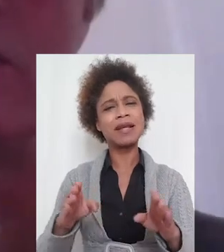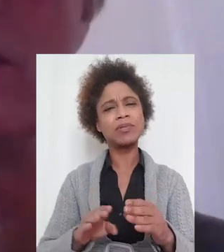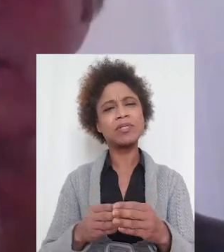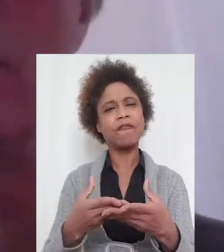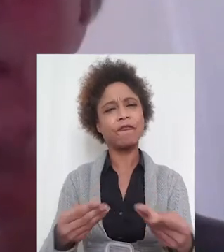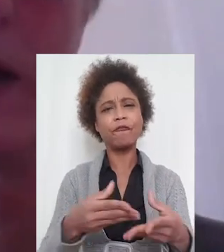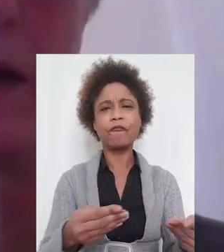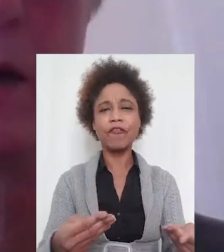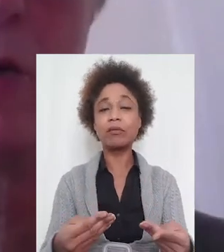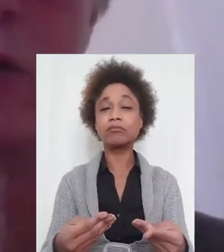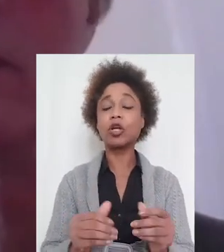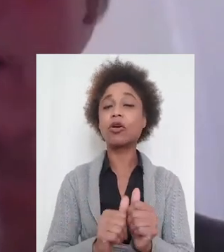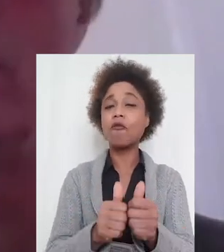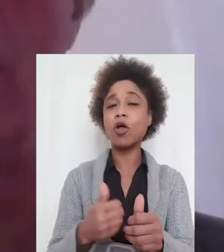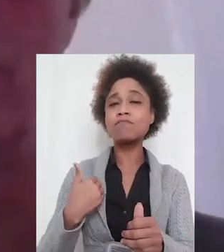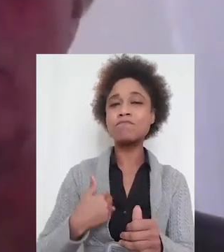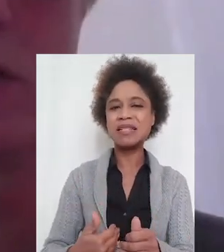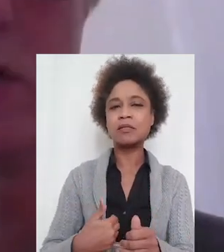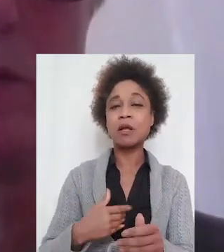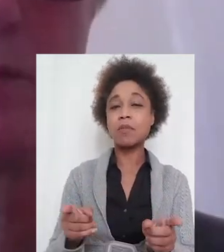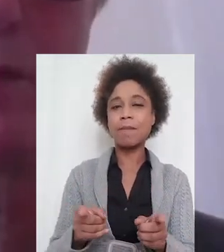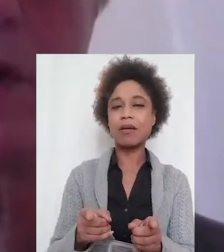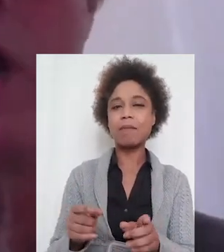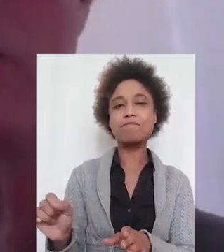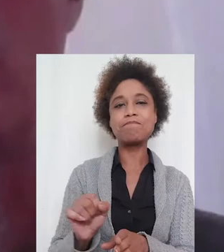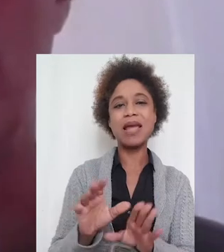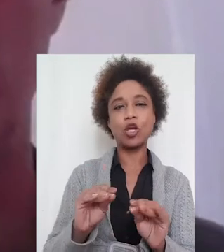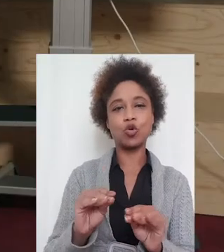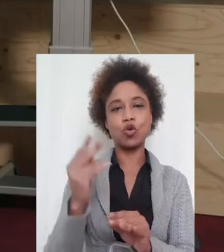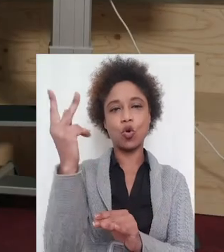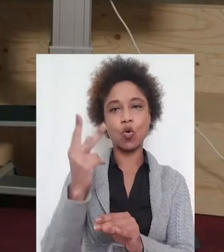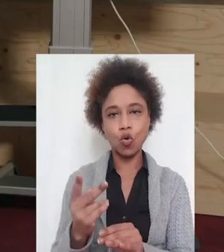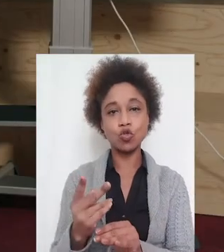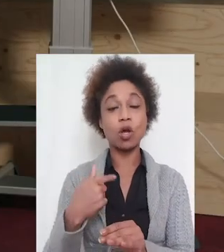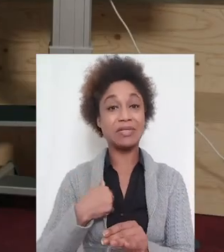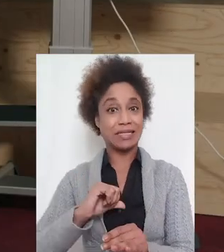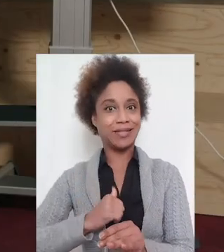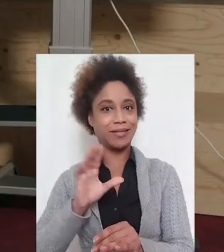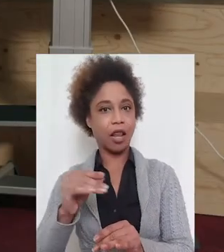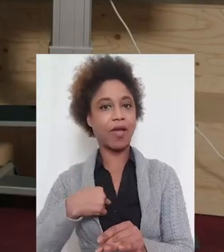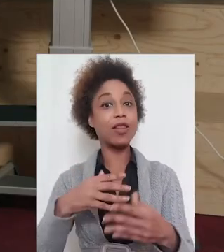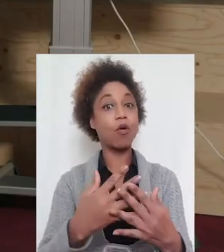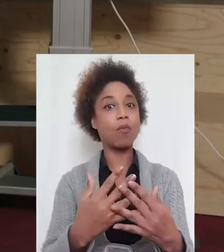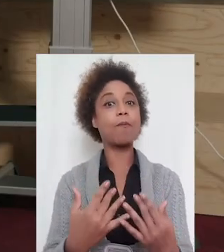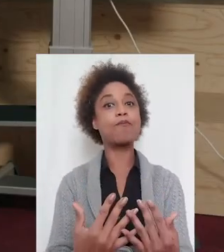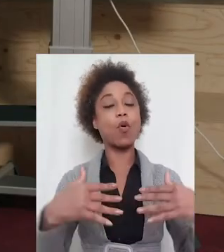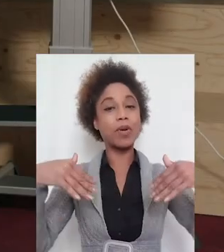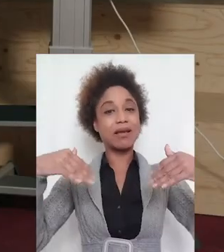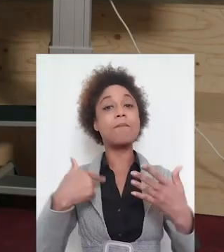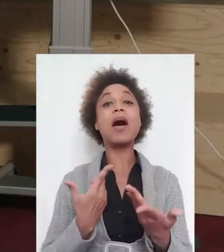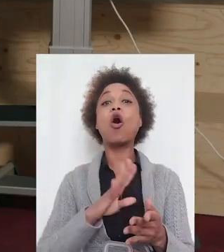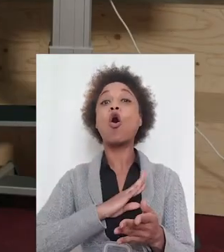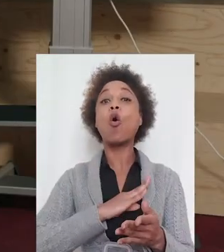zodat mensen met een beperking kunnen meedoen aan de kunsten, als beoefenaar en publiek. Daarnaast is er aandacht in de